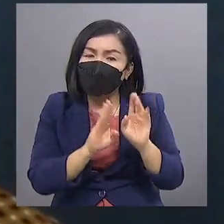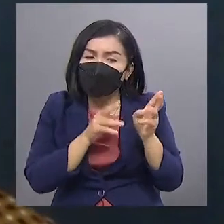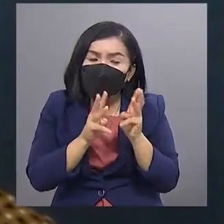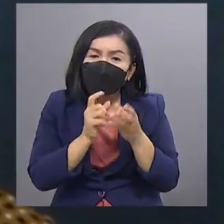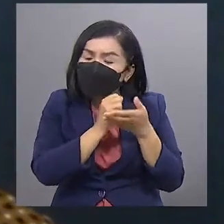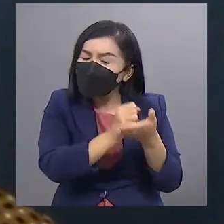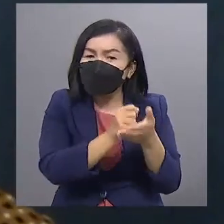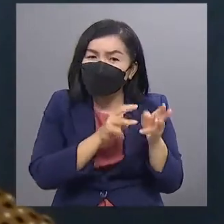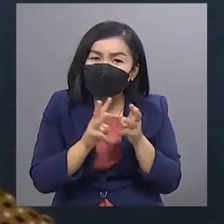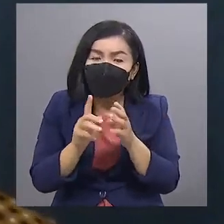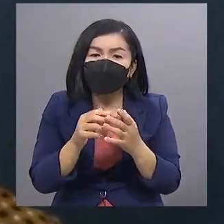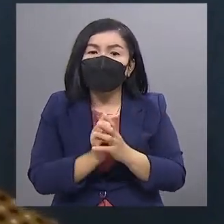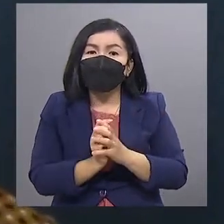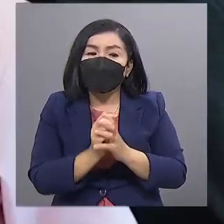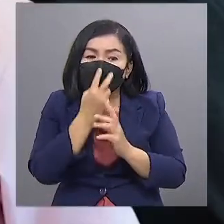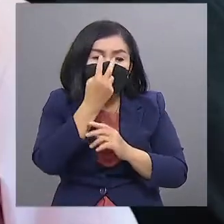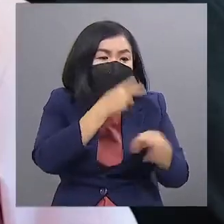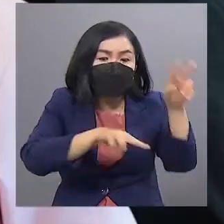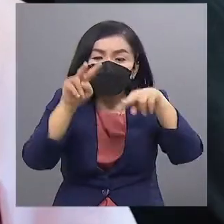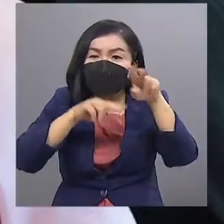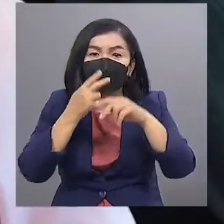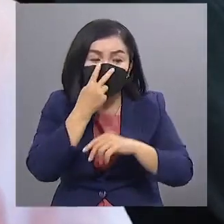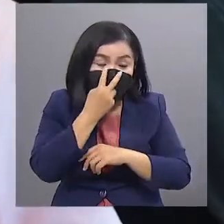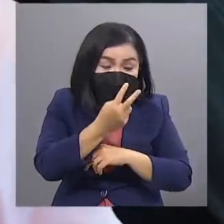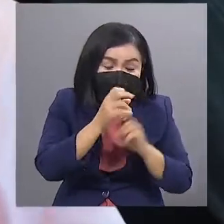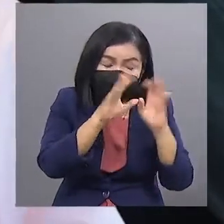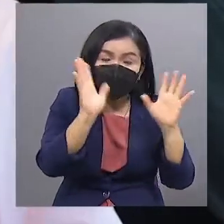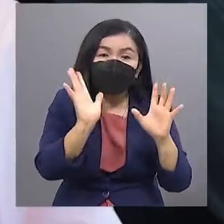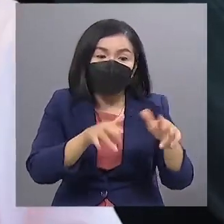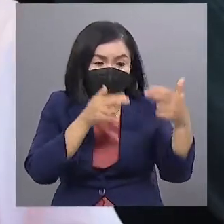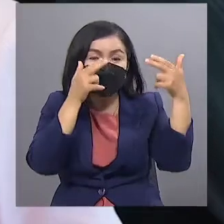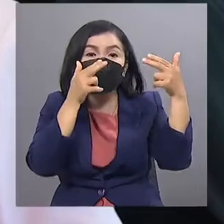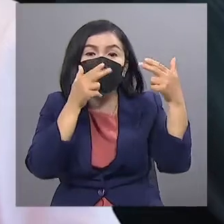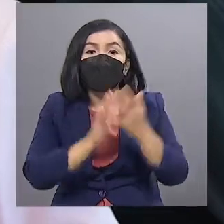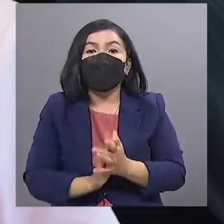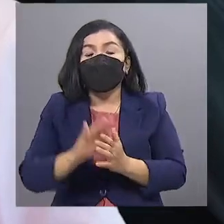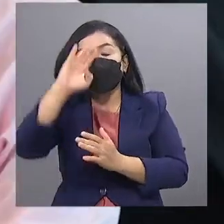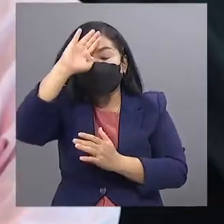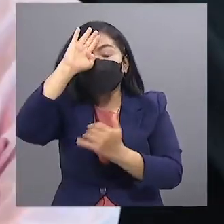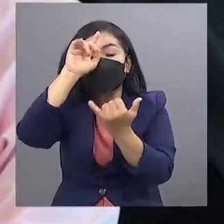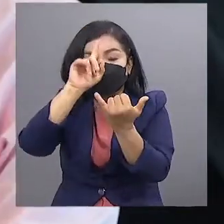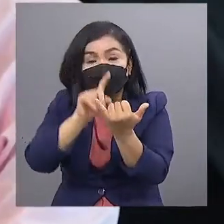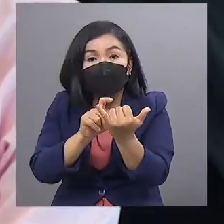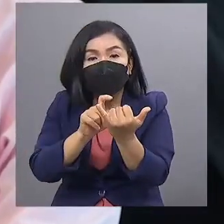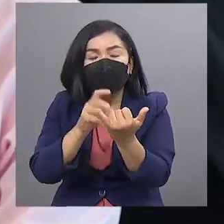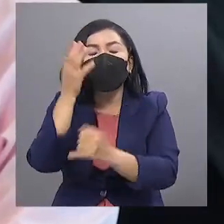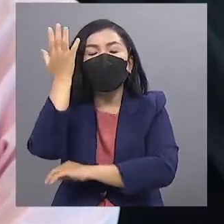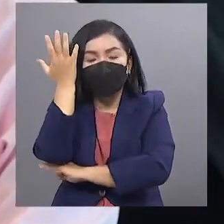ไม่ไดเหนบริบทส่งแะร้มของเขาคนให้เสียชิวิตกัไปงาน